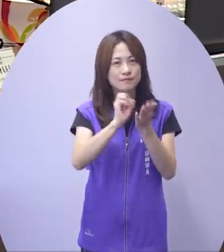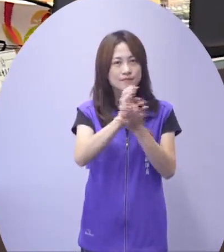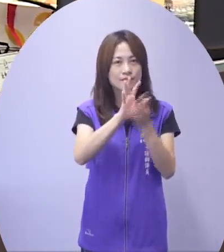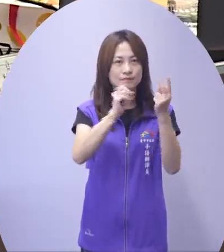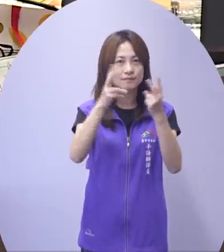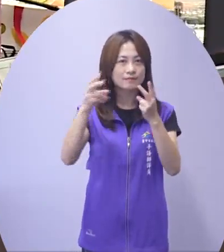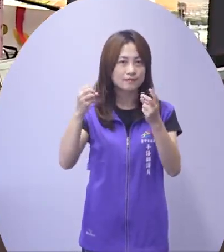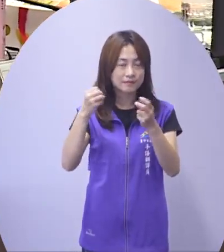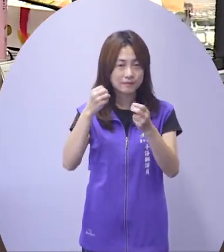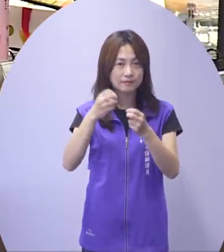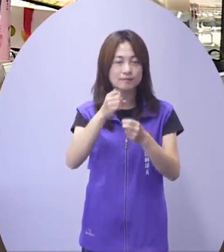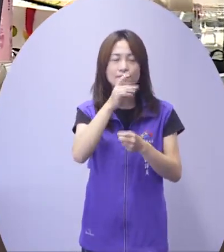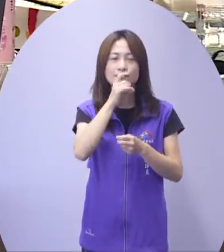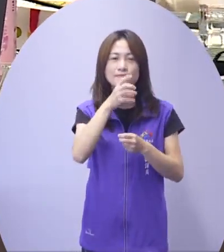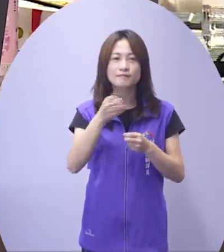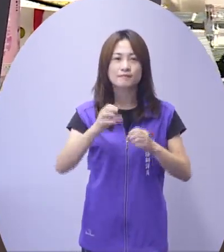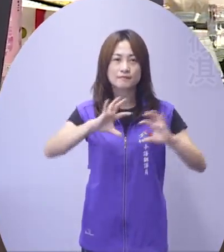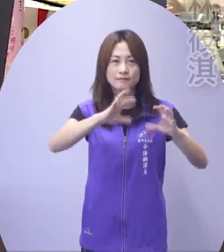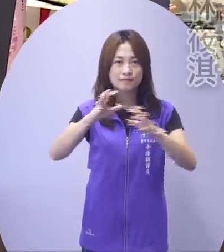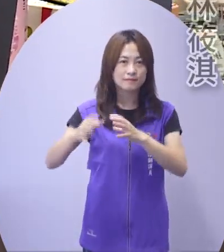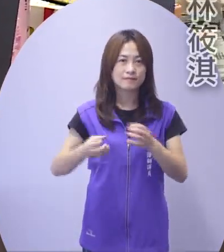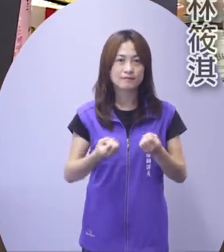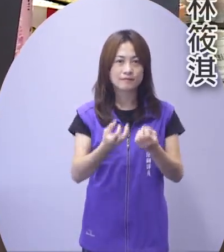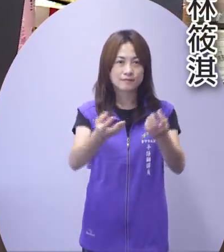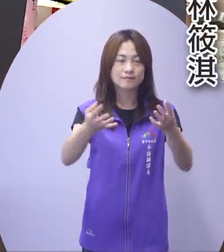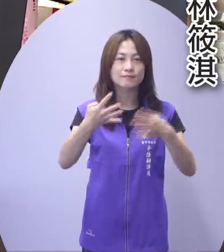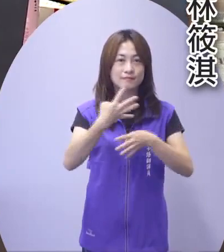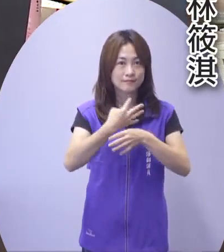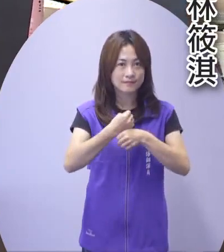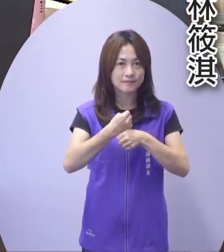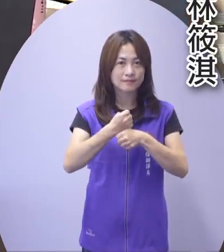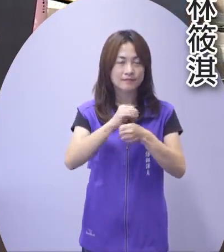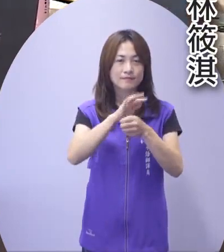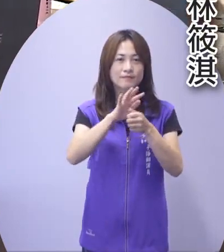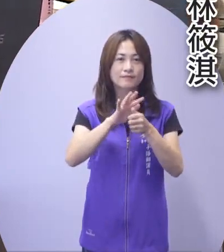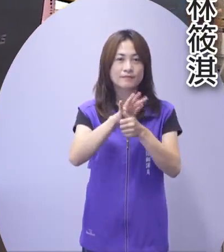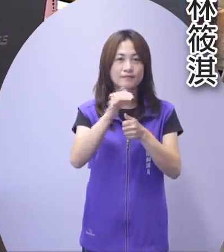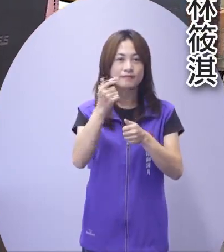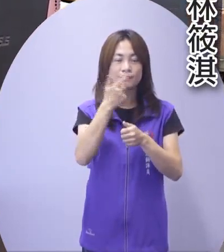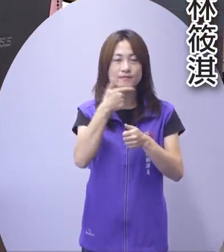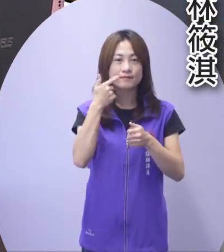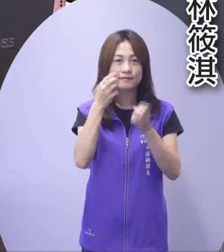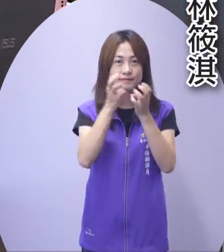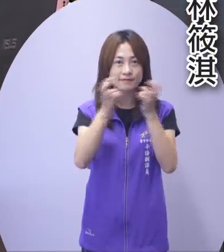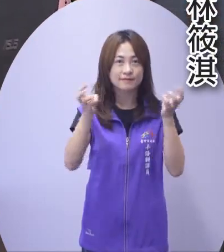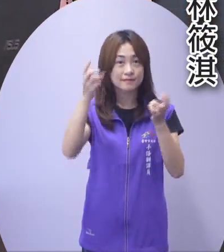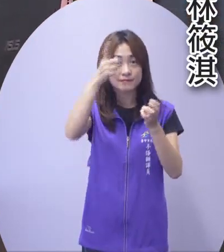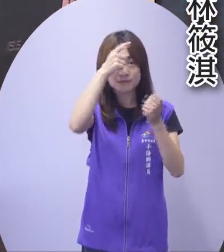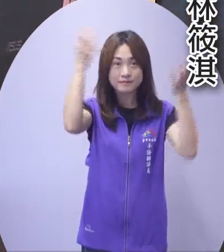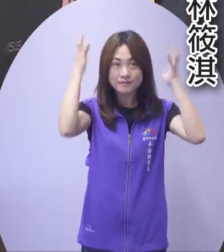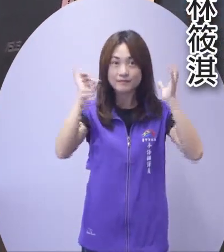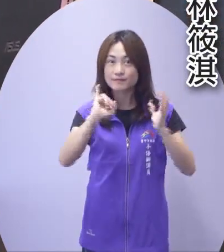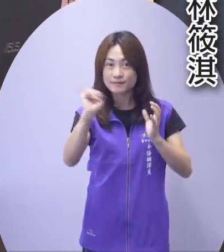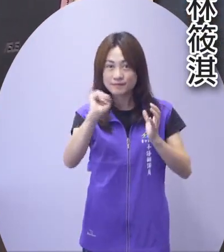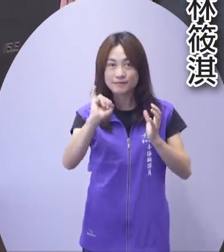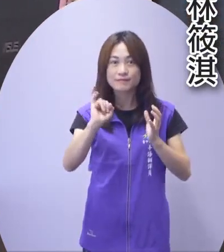台中国际花坛节爱丽丝的花境探险。那么这是简报大纲，请大家参